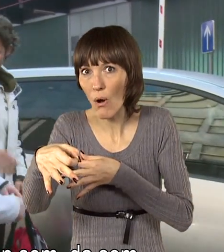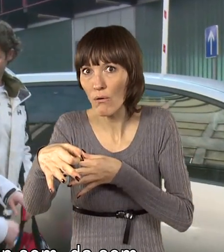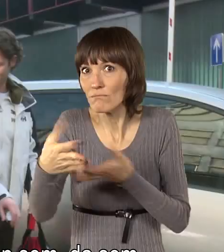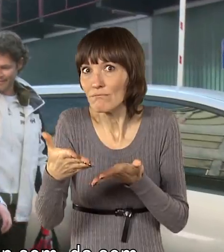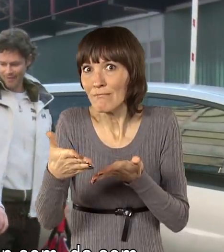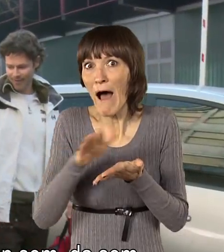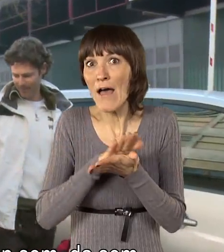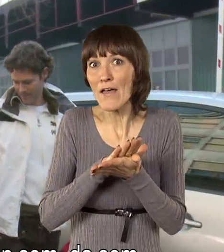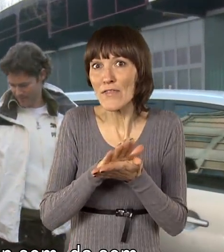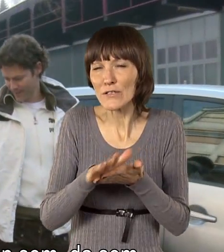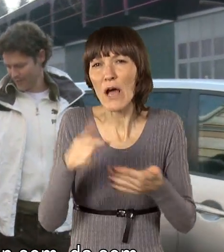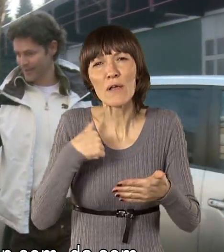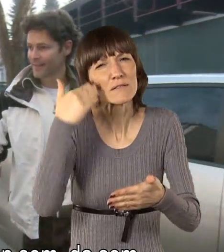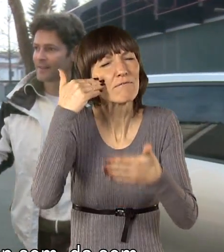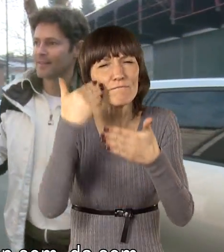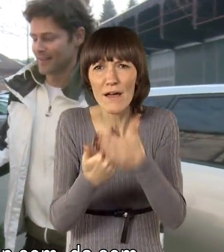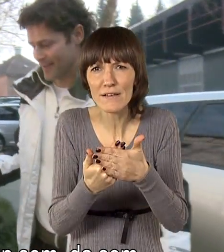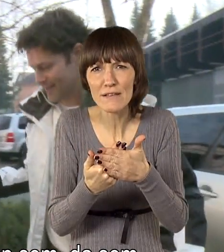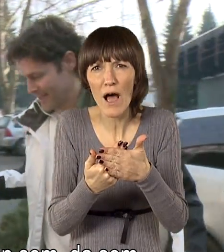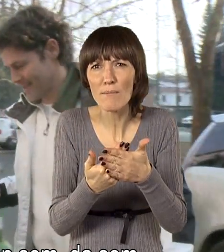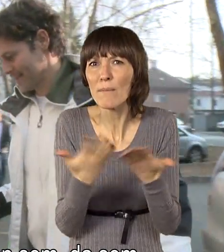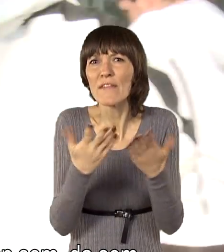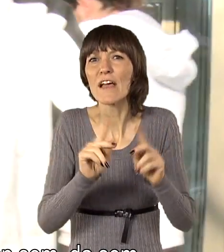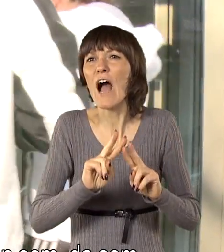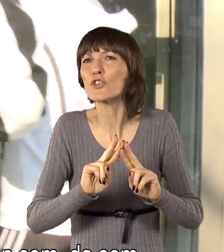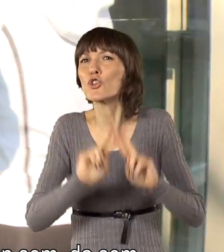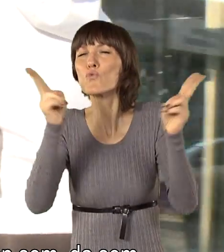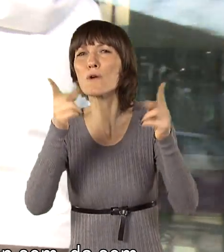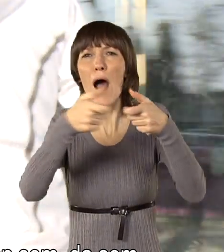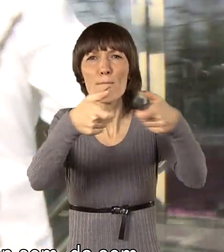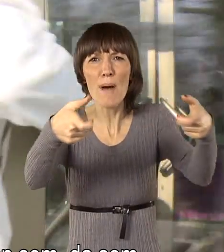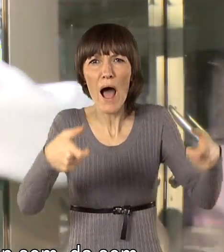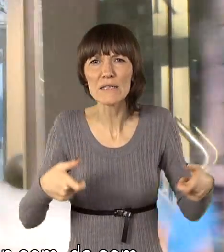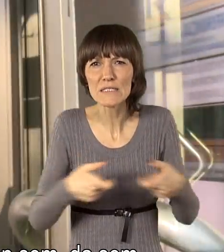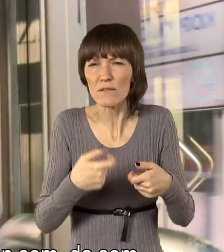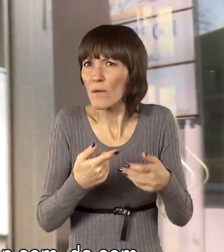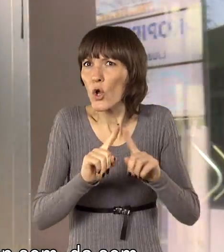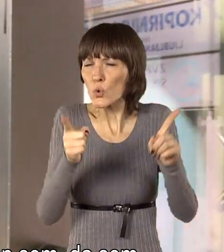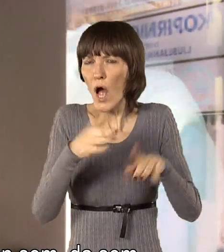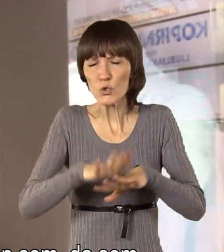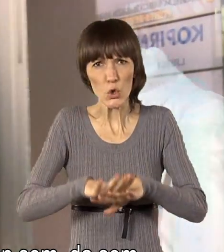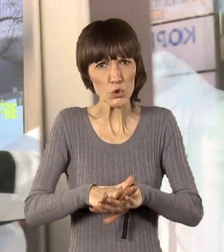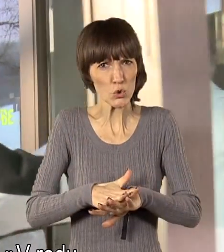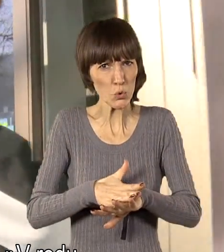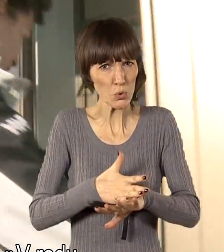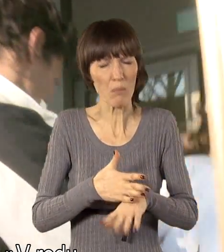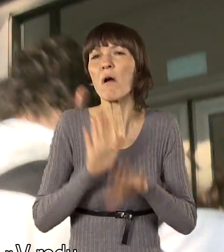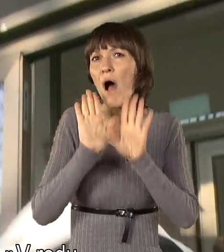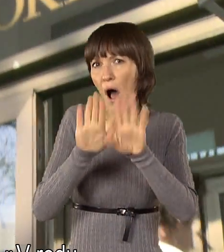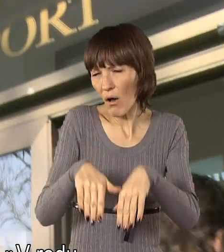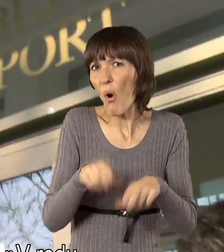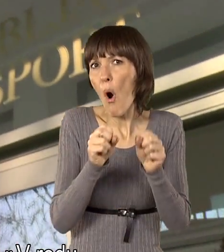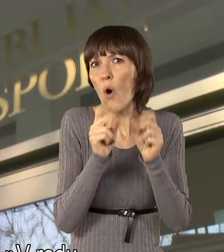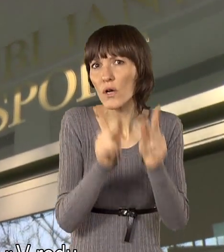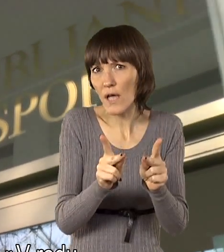In enostavno, jaz sem bil prepričan, da sva čisto v nekem drugem bazenu in čisto vse mi je bilo drugače, ampak sem si rekel, v redu,